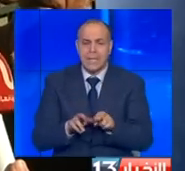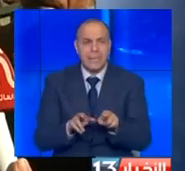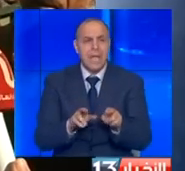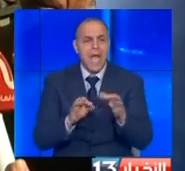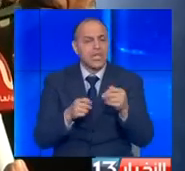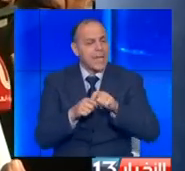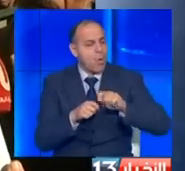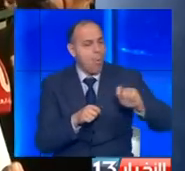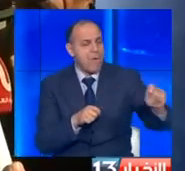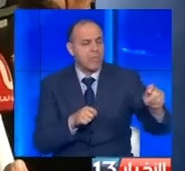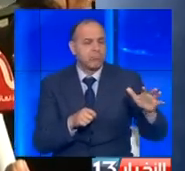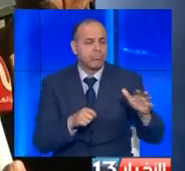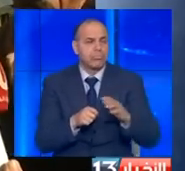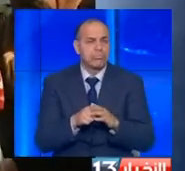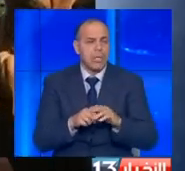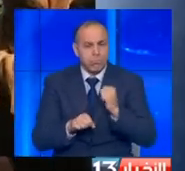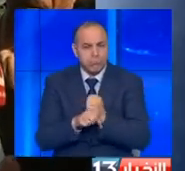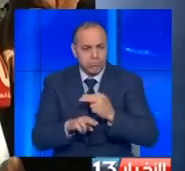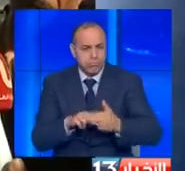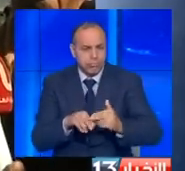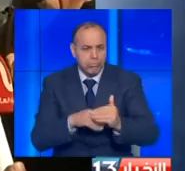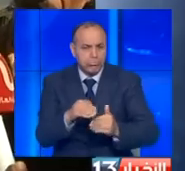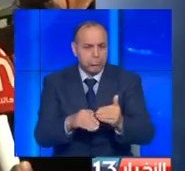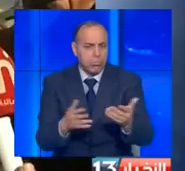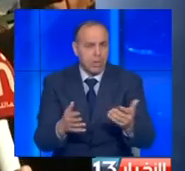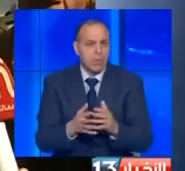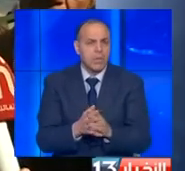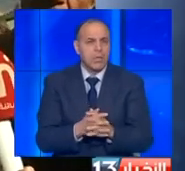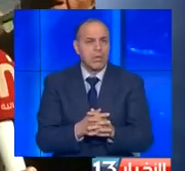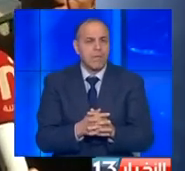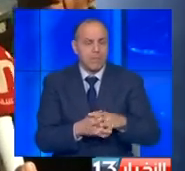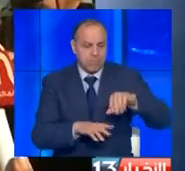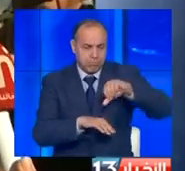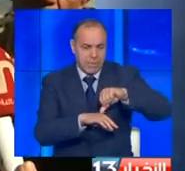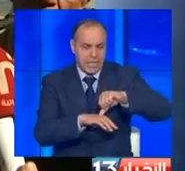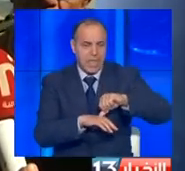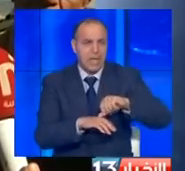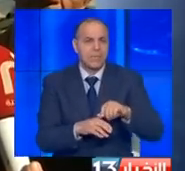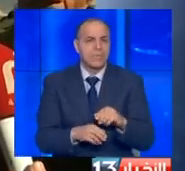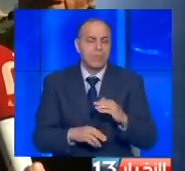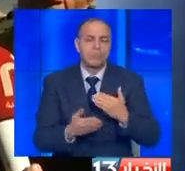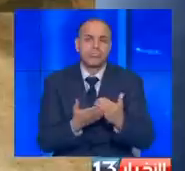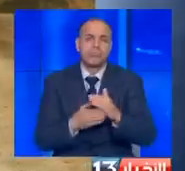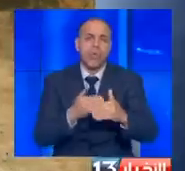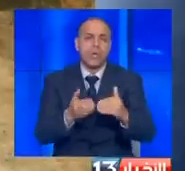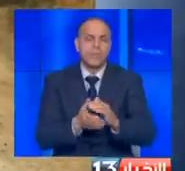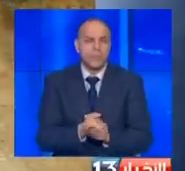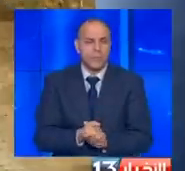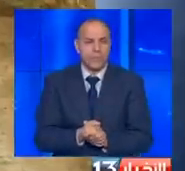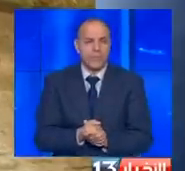عشره كيلومتر تقريبا قاد تنجز في اه في قلب المدينه لتطوير بالمؤسسه